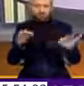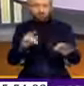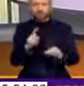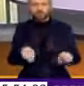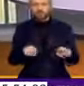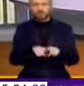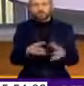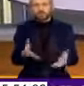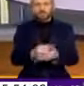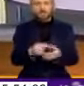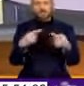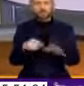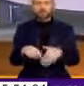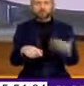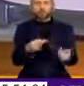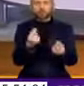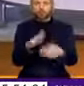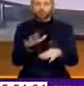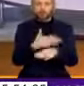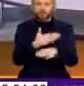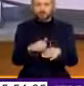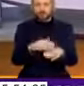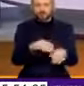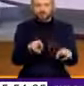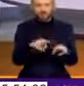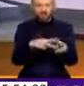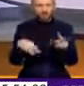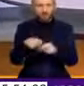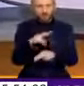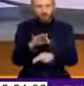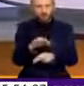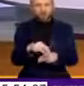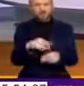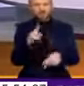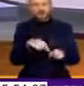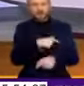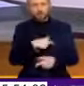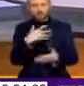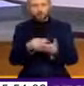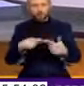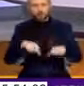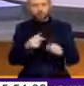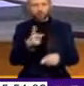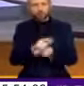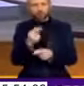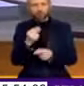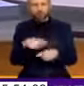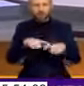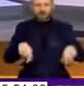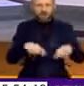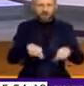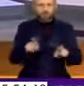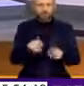так сформувало. З іншого боку, гроші діляться рівномірно. Єдине, що деякі депутати на свої округи можуть там більше грошей на лавочки, на